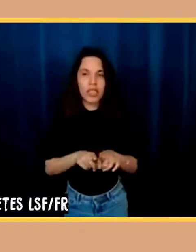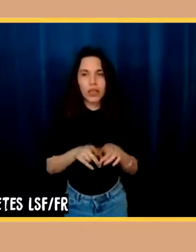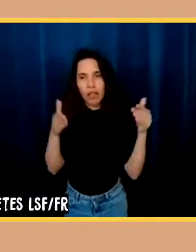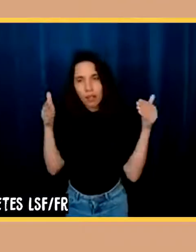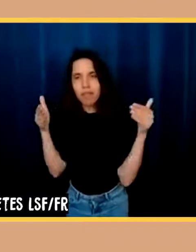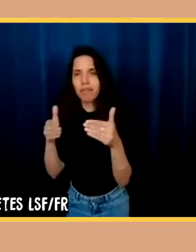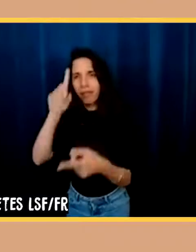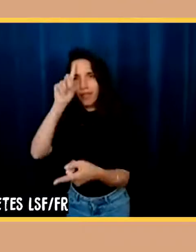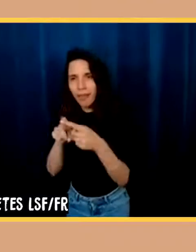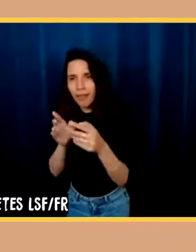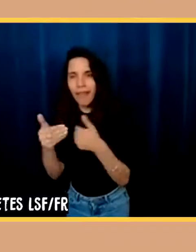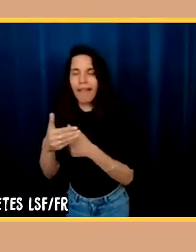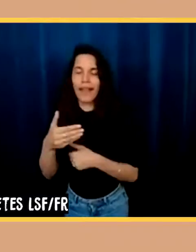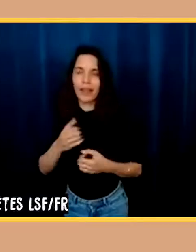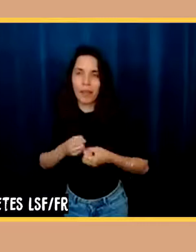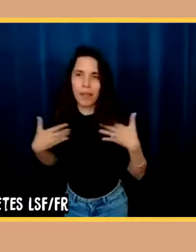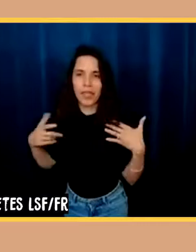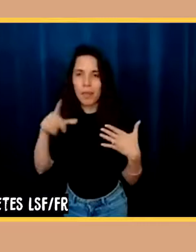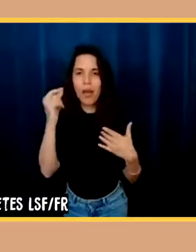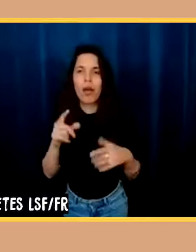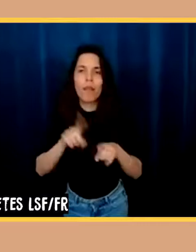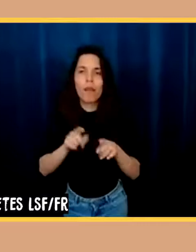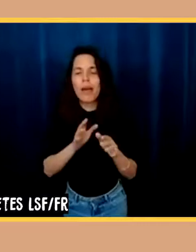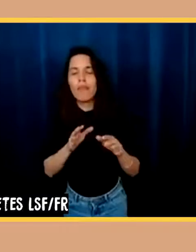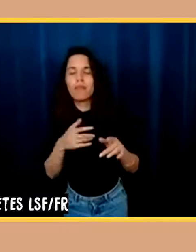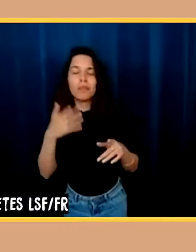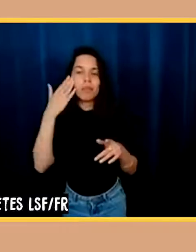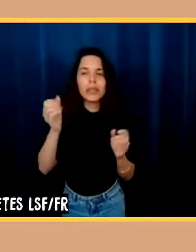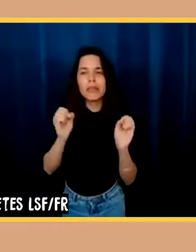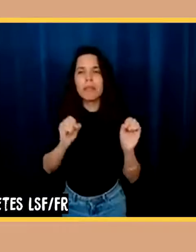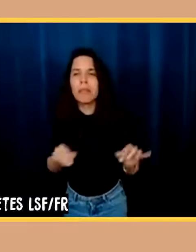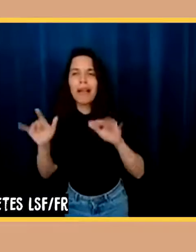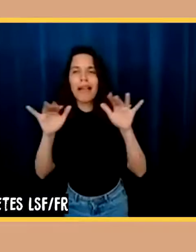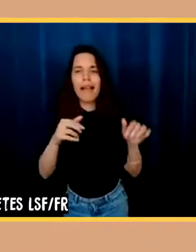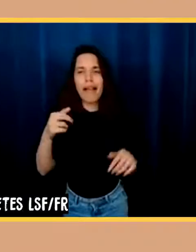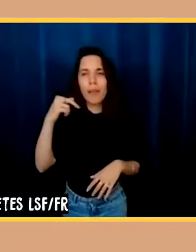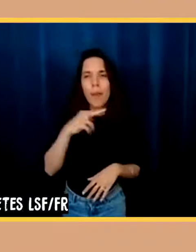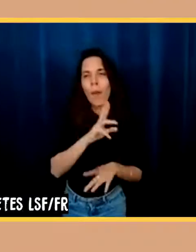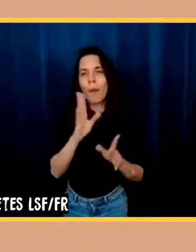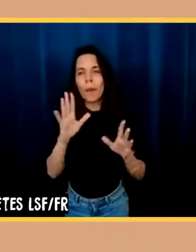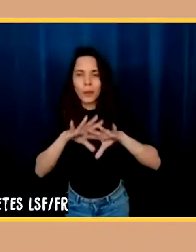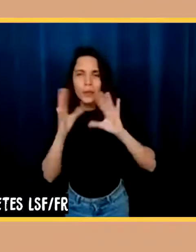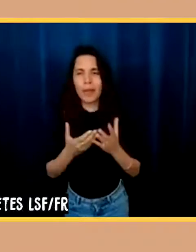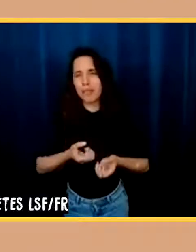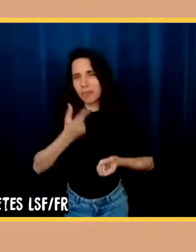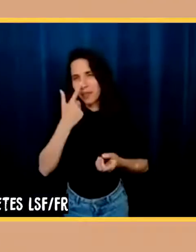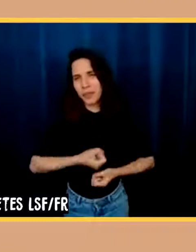masculin. Même si on met des paillettes et du rose autour, ça reste un discours